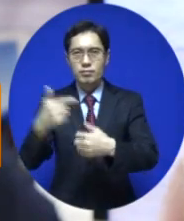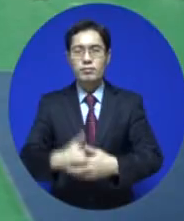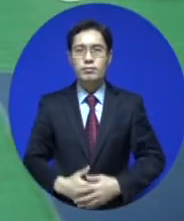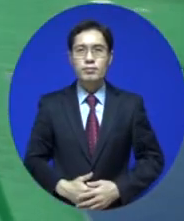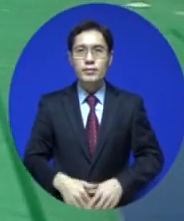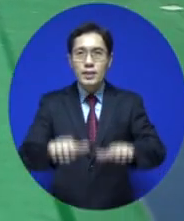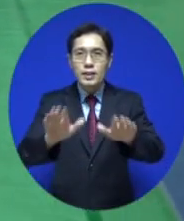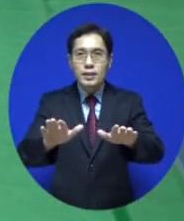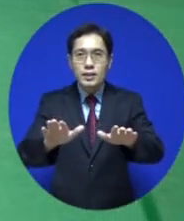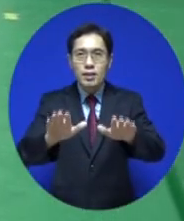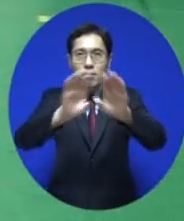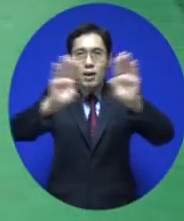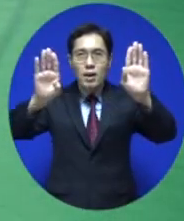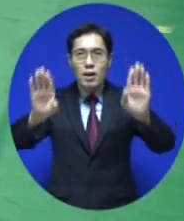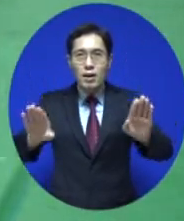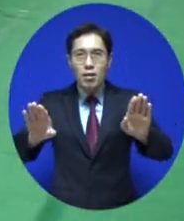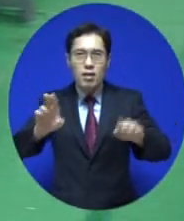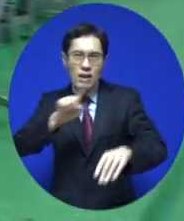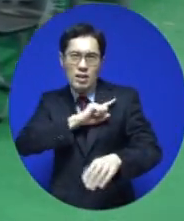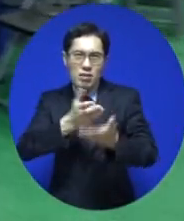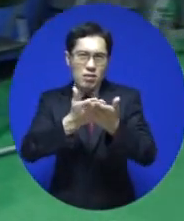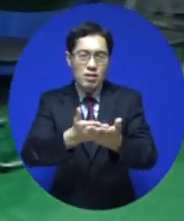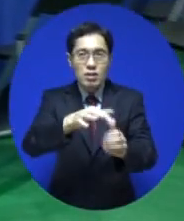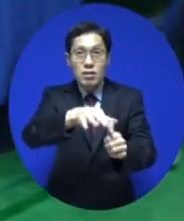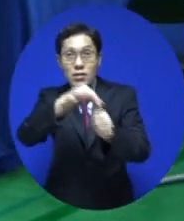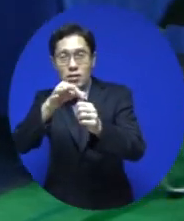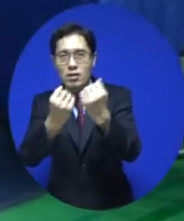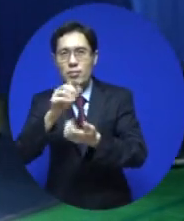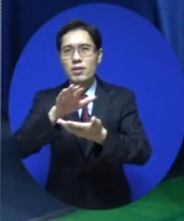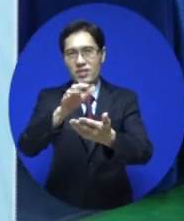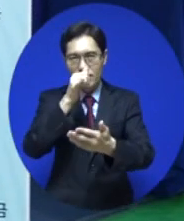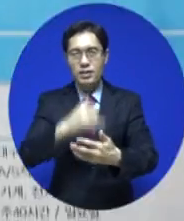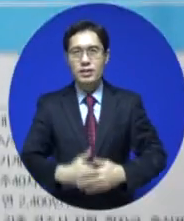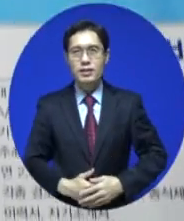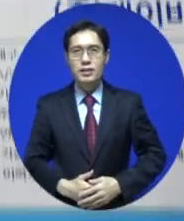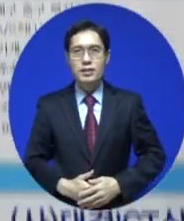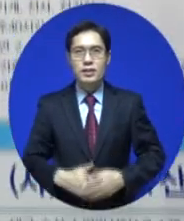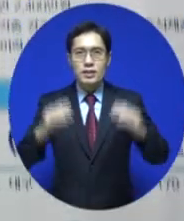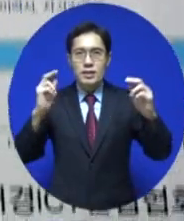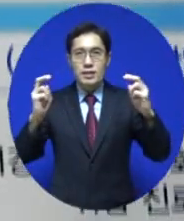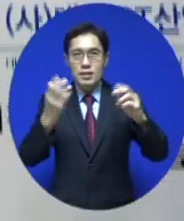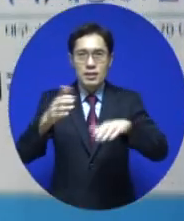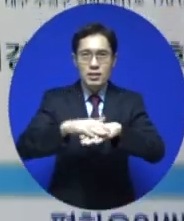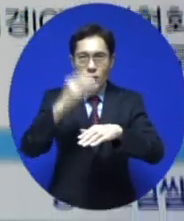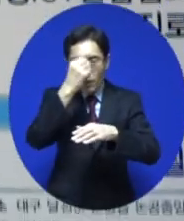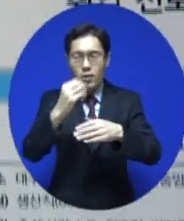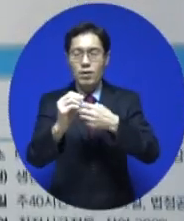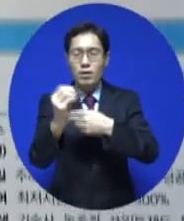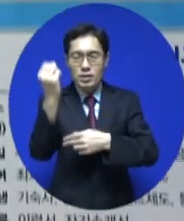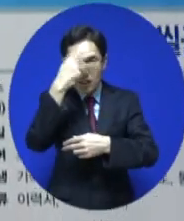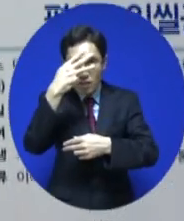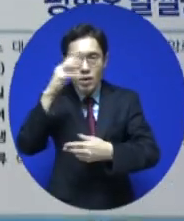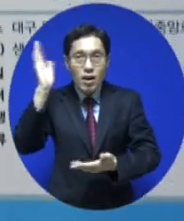받았습니다. 이번엔 이번 박람회의 하이라이트 채용 설명회 현장입니다. 기업들이 직접 고등학교